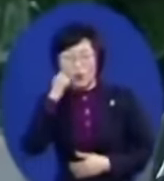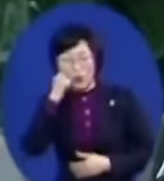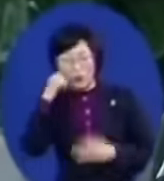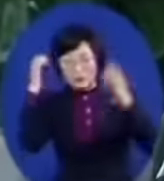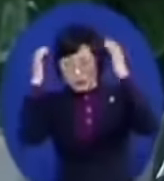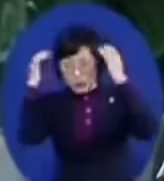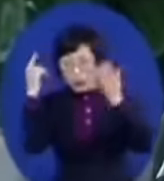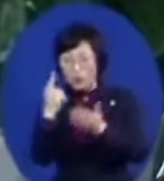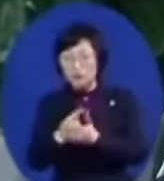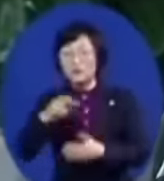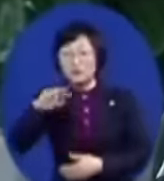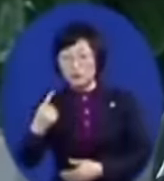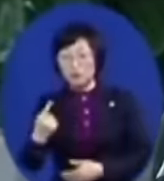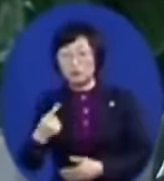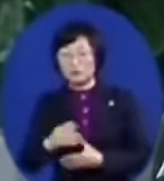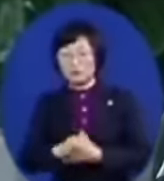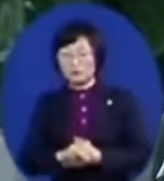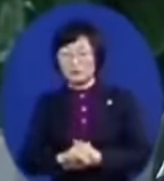있을지라도